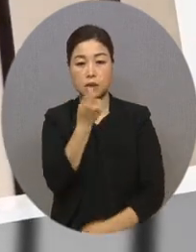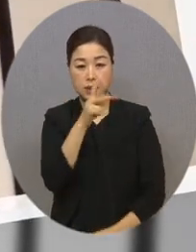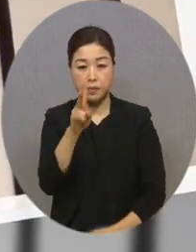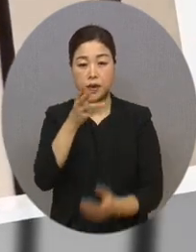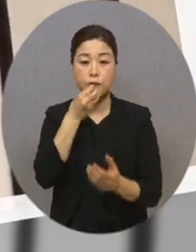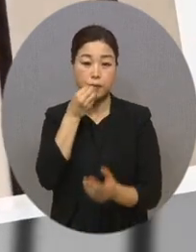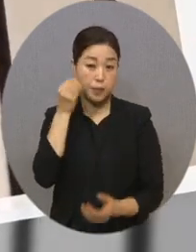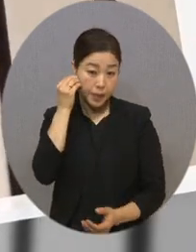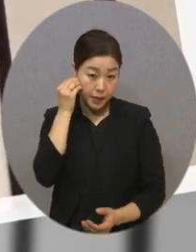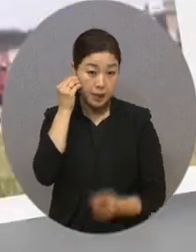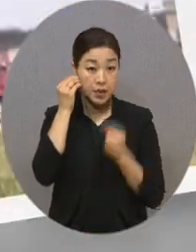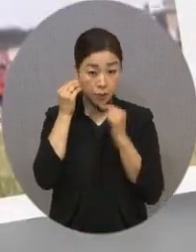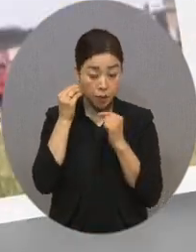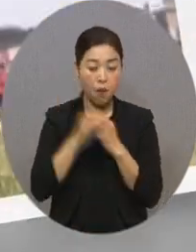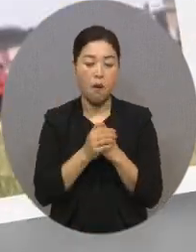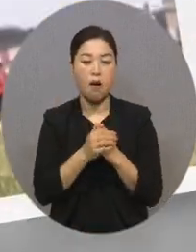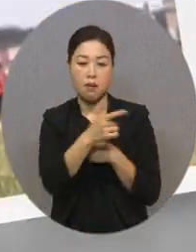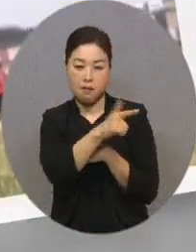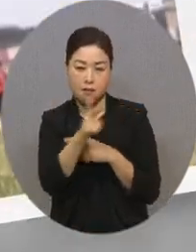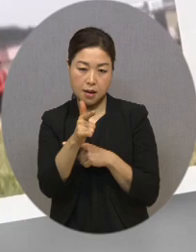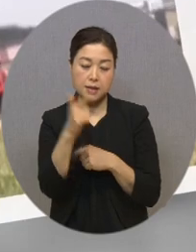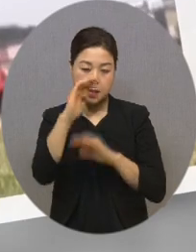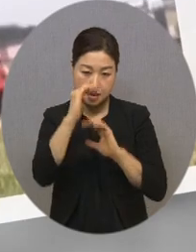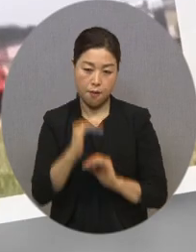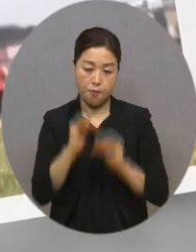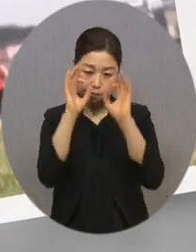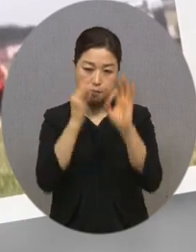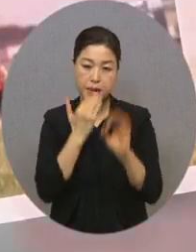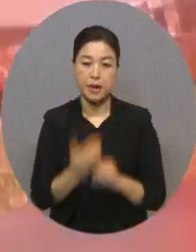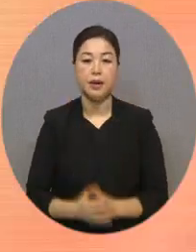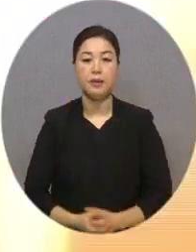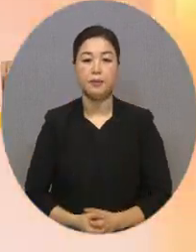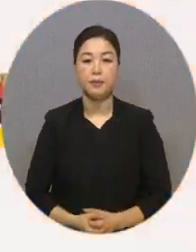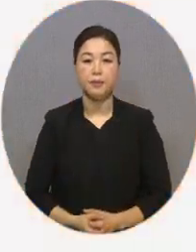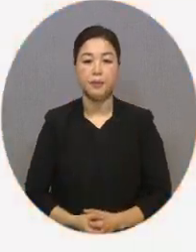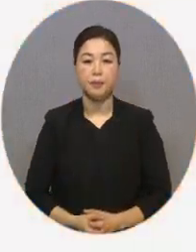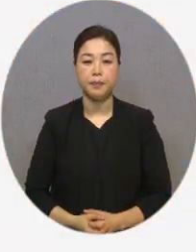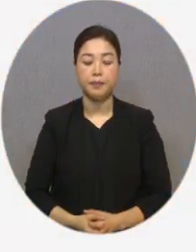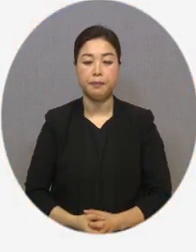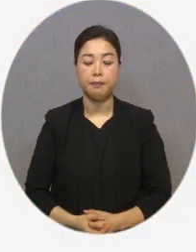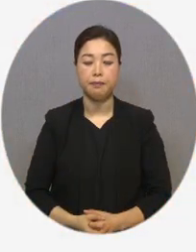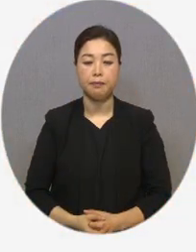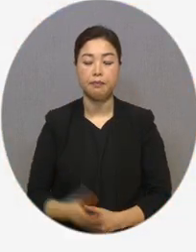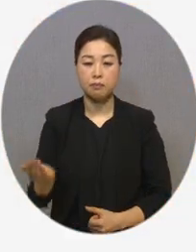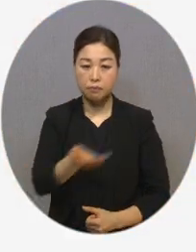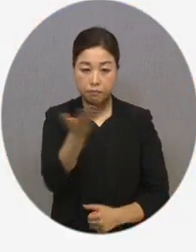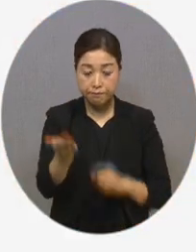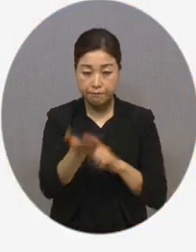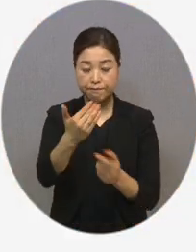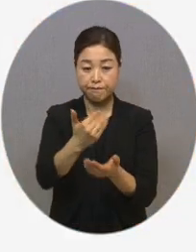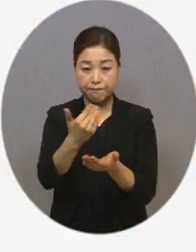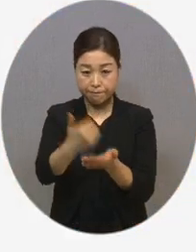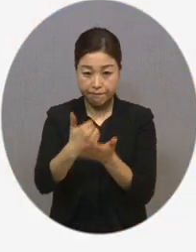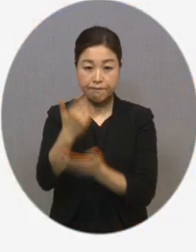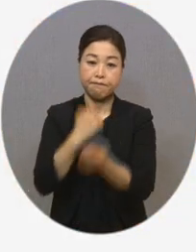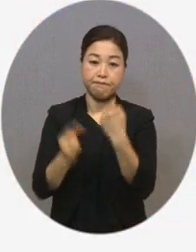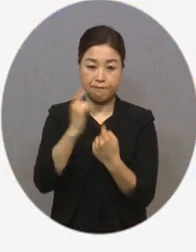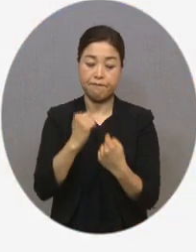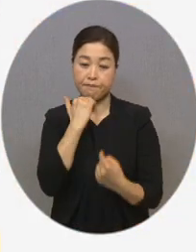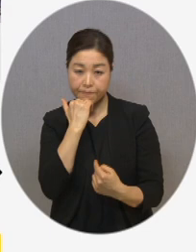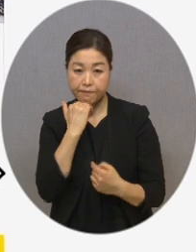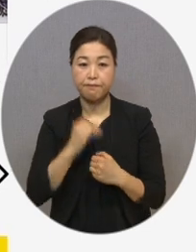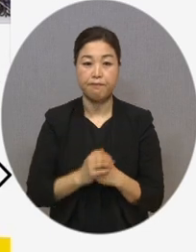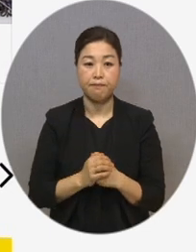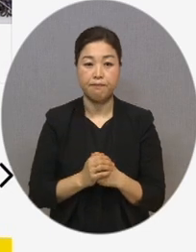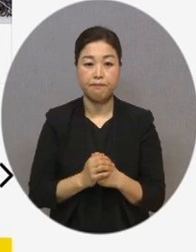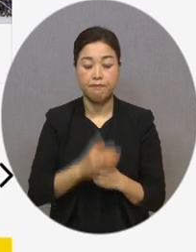뉴스 홈페이지를 통해 보다 다양한 소식을 접할 수 있습니다. 시청자 여러분의 제보를 기다립니다. 웰페어 뉴스